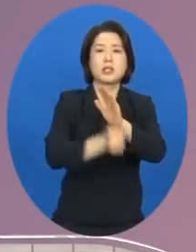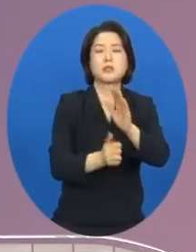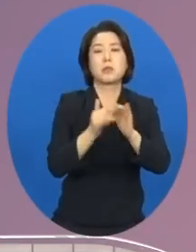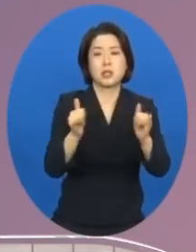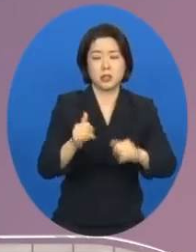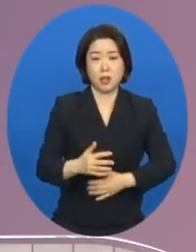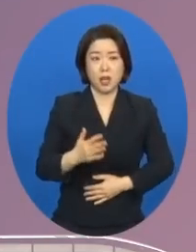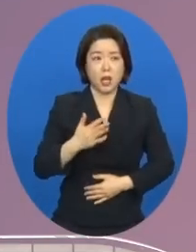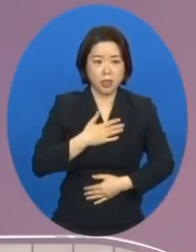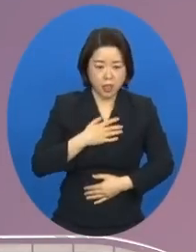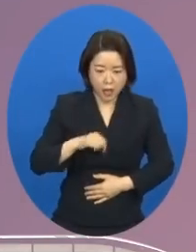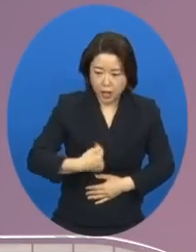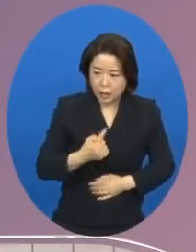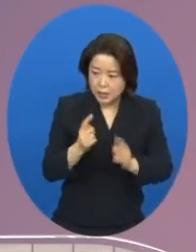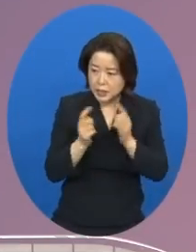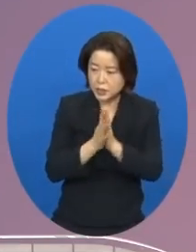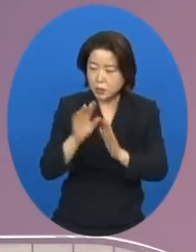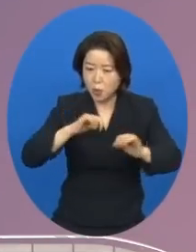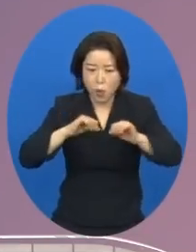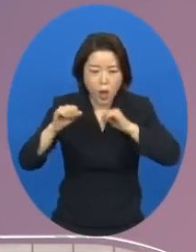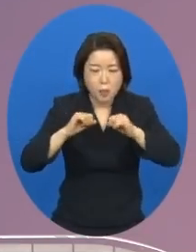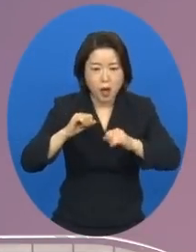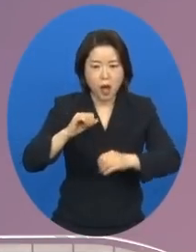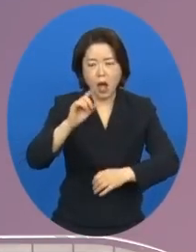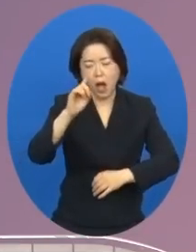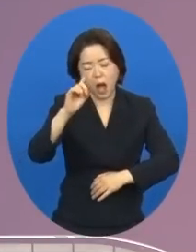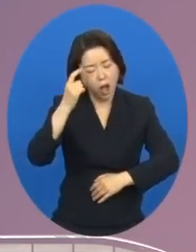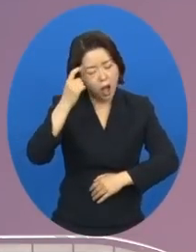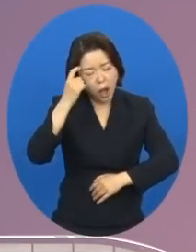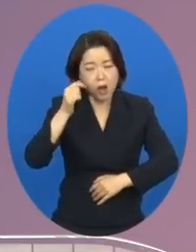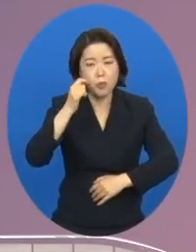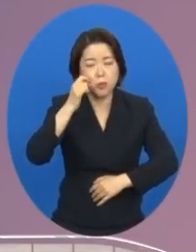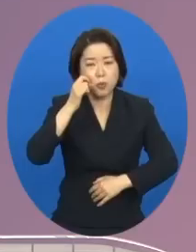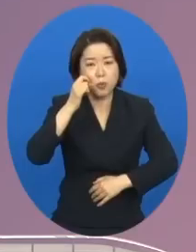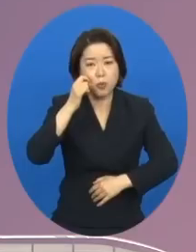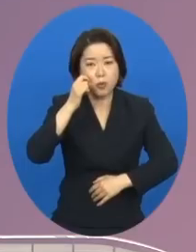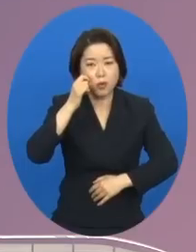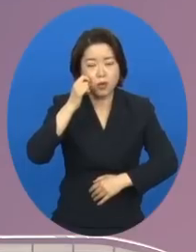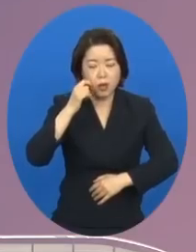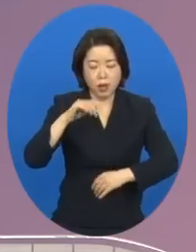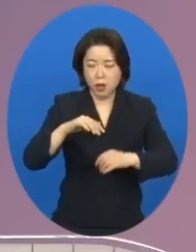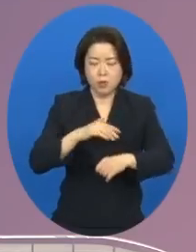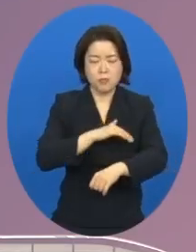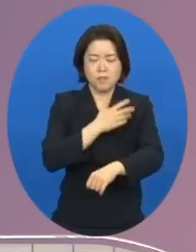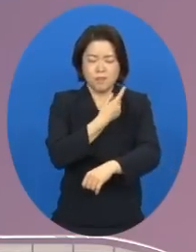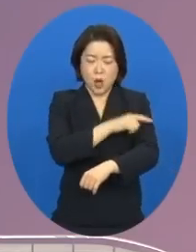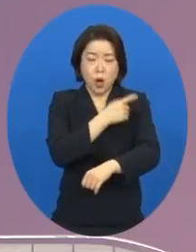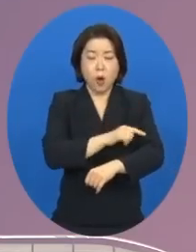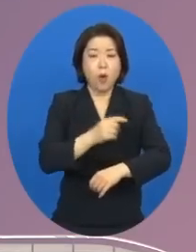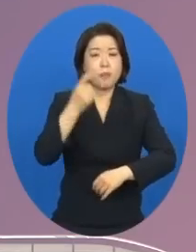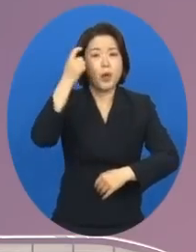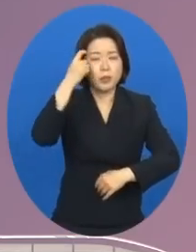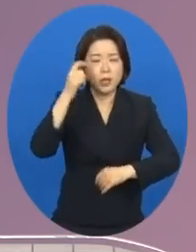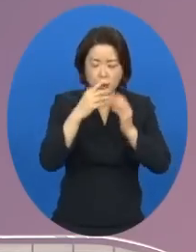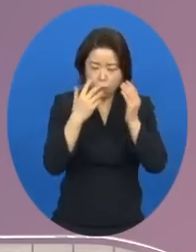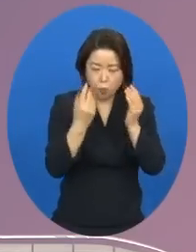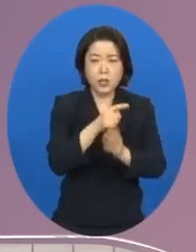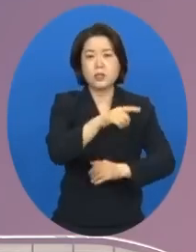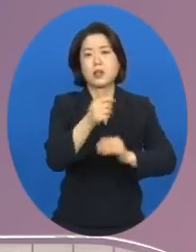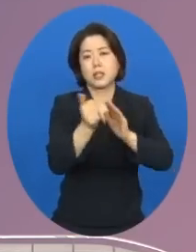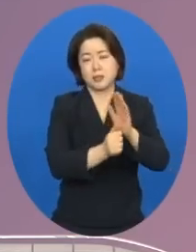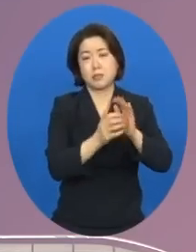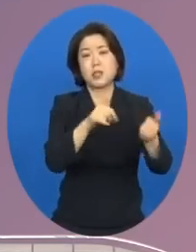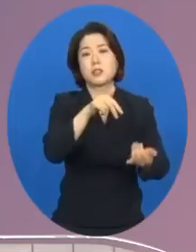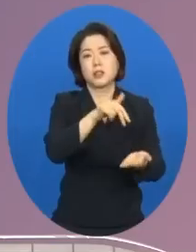자기 스스로가 뭘 해보겠다고 하는 조금의 생각도 할 수 없는 완전한 실패자입니다.